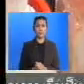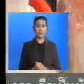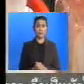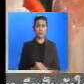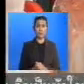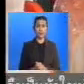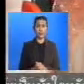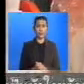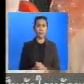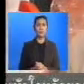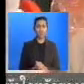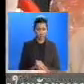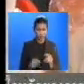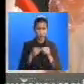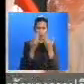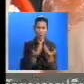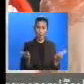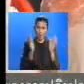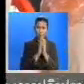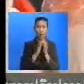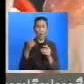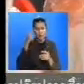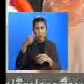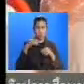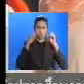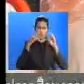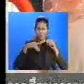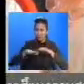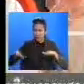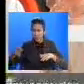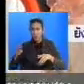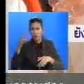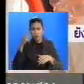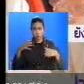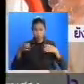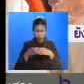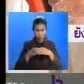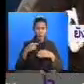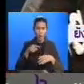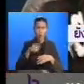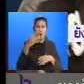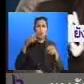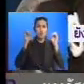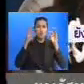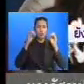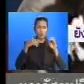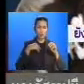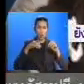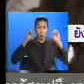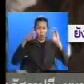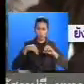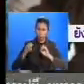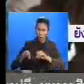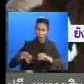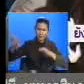ค่ะครอบครัวและลูกศิษย์รวมถึงผู้ร่วมงานของนายวิวัฒน์ติรนนกรกุลครูศอนดำน้ำและผู้ประกอบการสอ